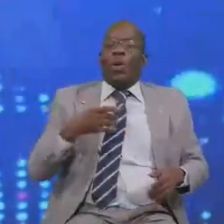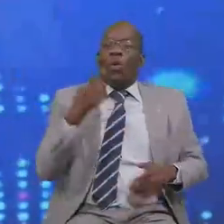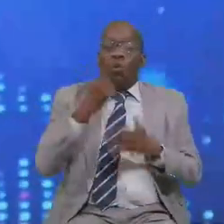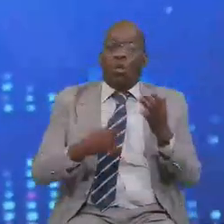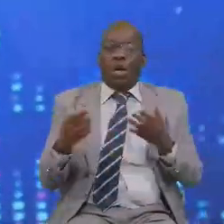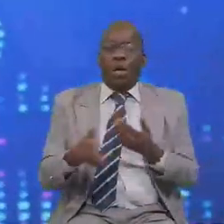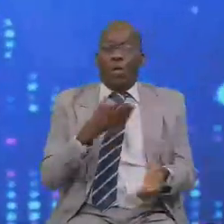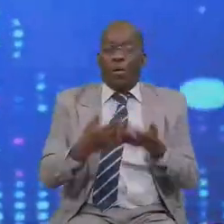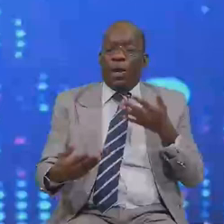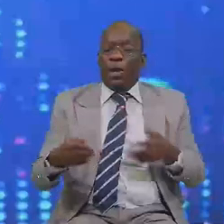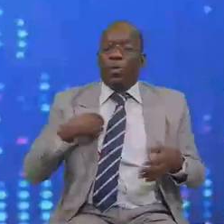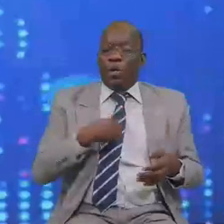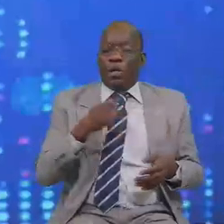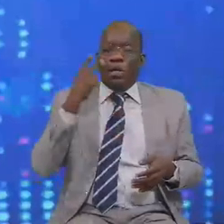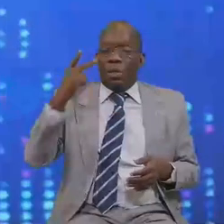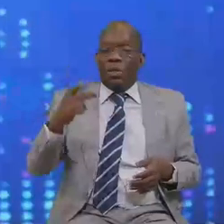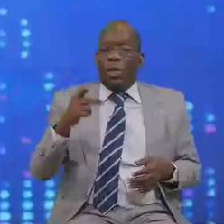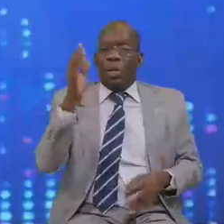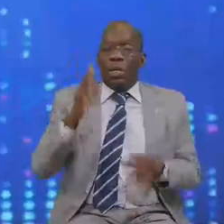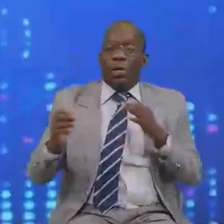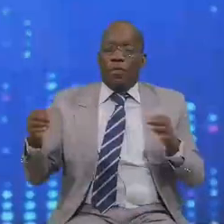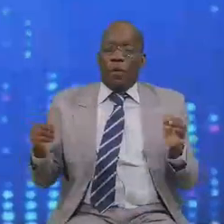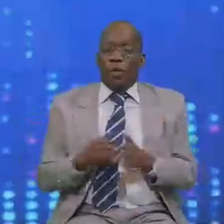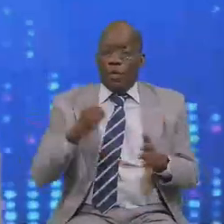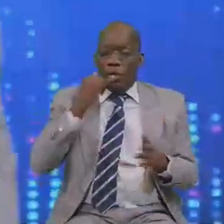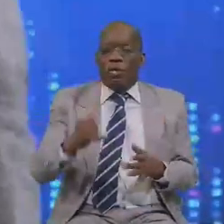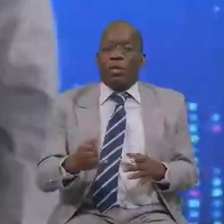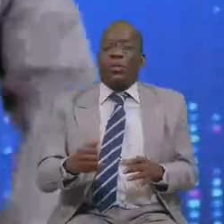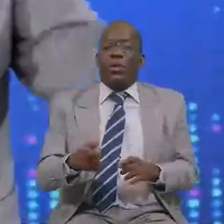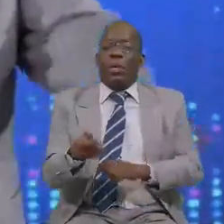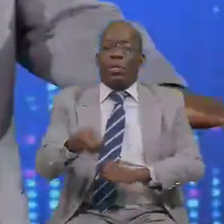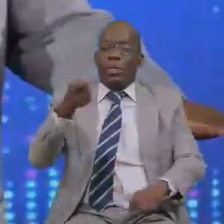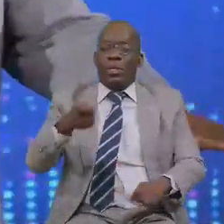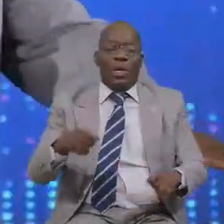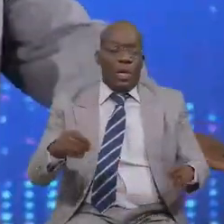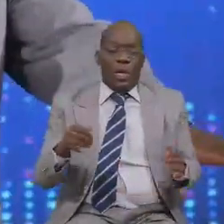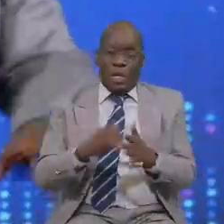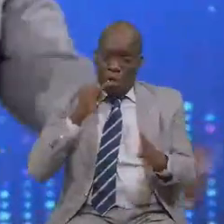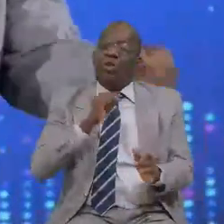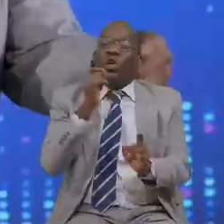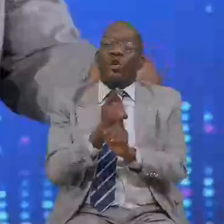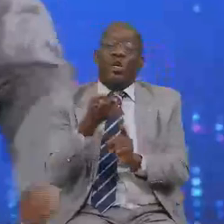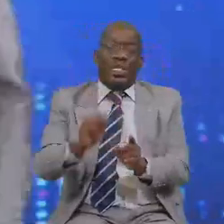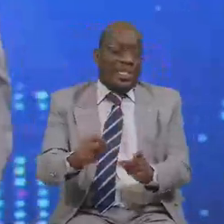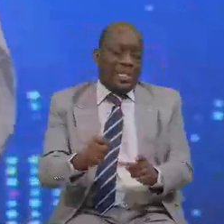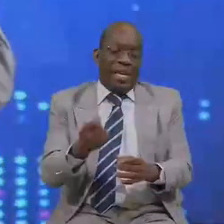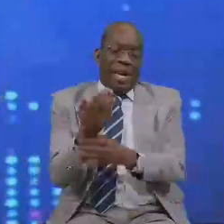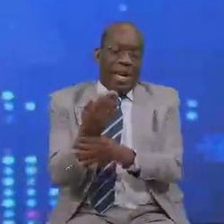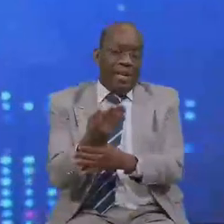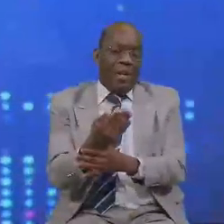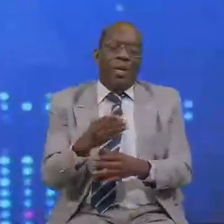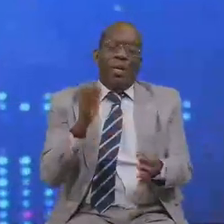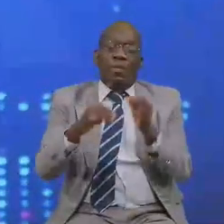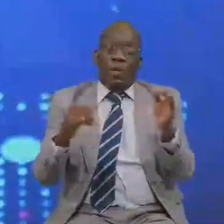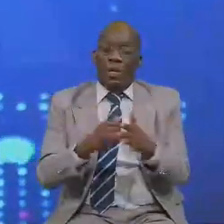Si c'est un bâton, nous prenons ce bâton-là, ce n'est pas la main, c'est le tempérament. Nous prenons ce